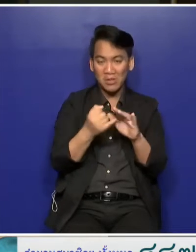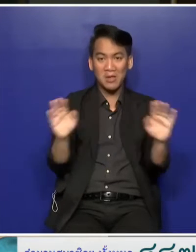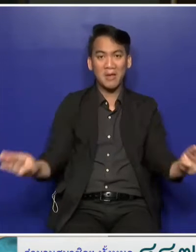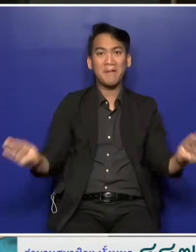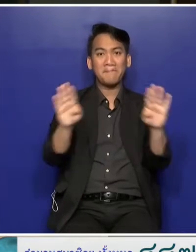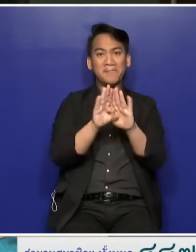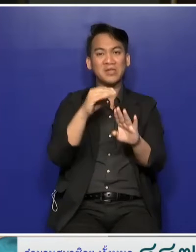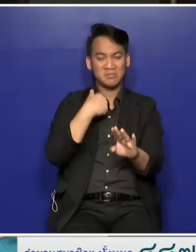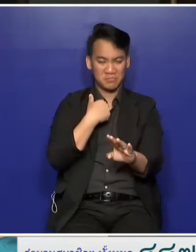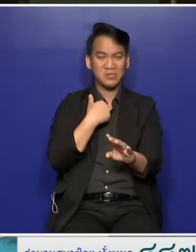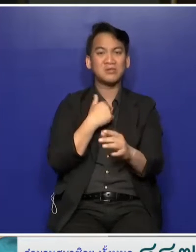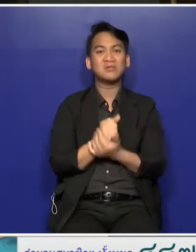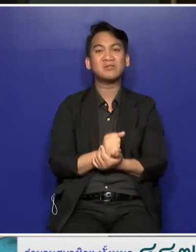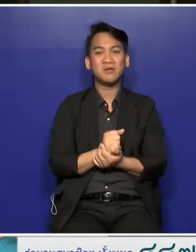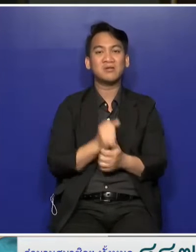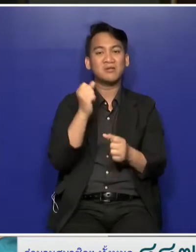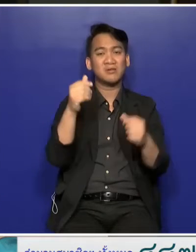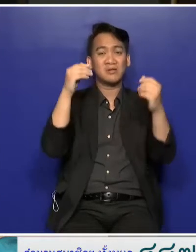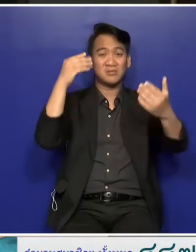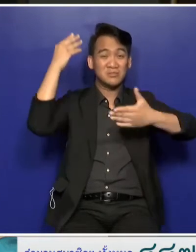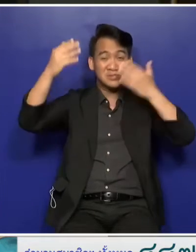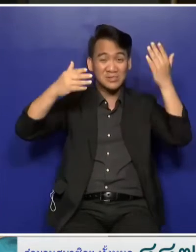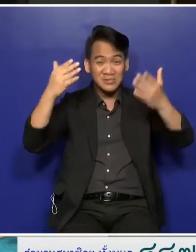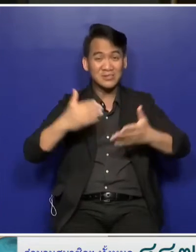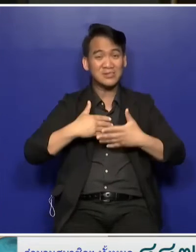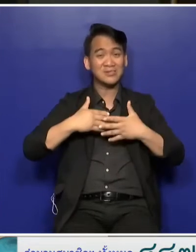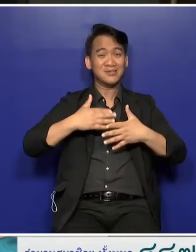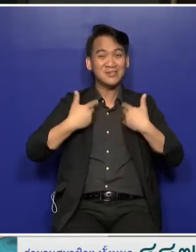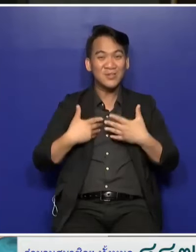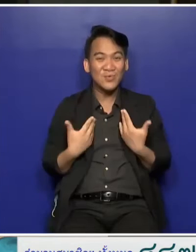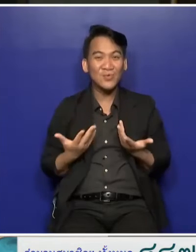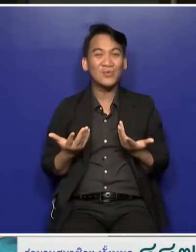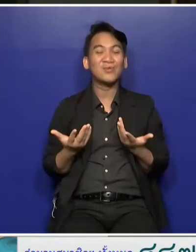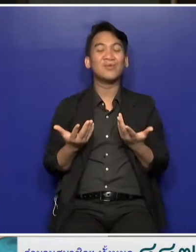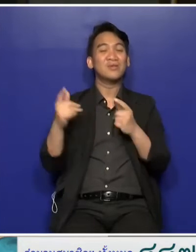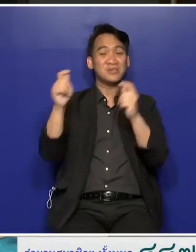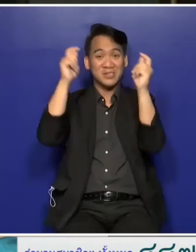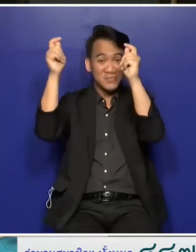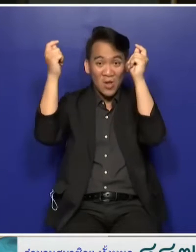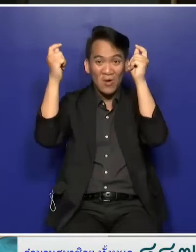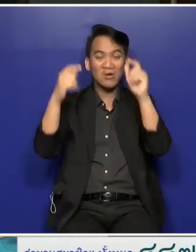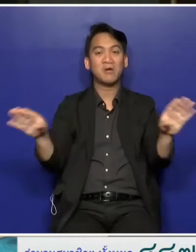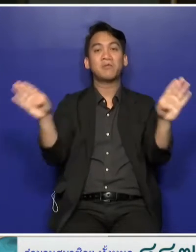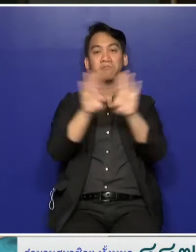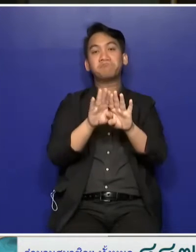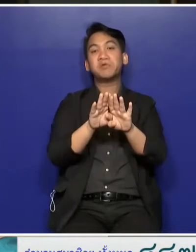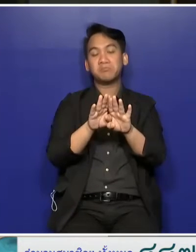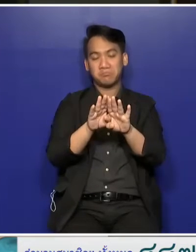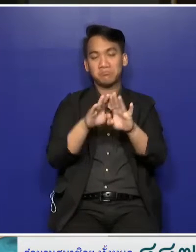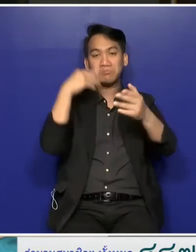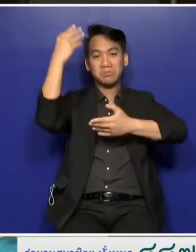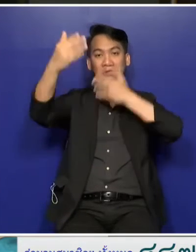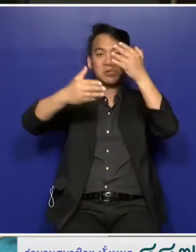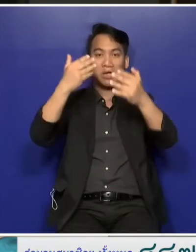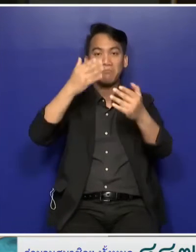จัดเข้าดาว ก็ลดลไปหพ้นที่ประเจ้าชนเอง ก็คงมความกงวล มความหวดกลวกัลเปลนๆการเดินทาง